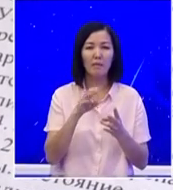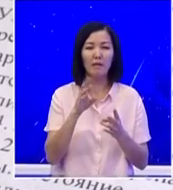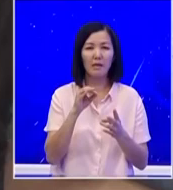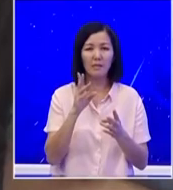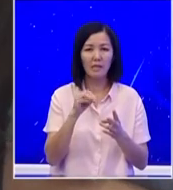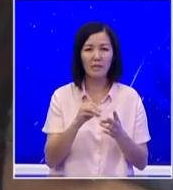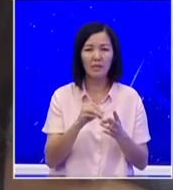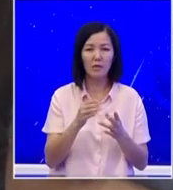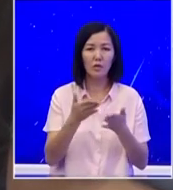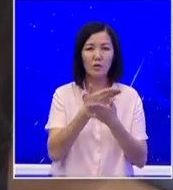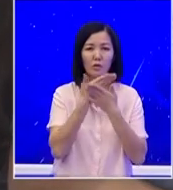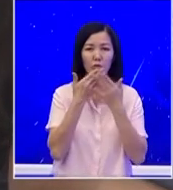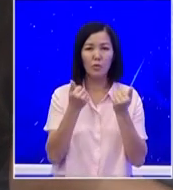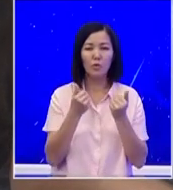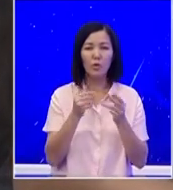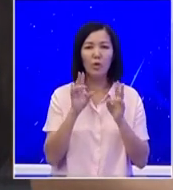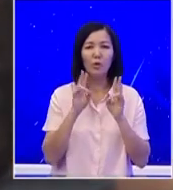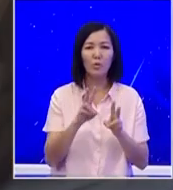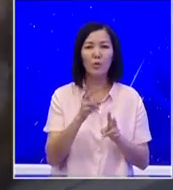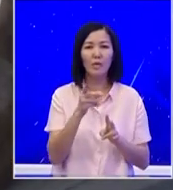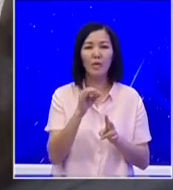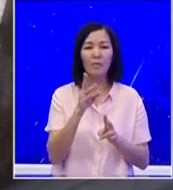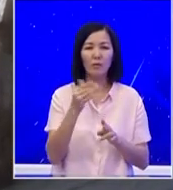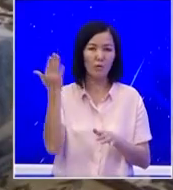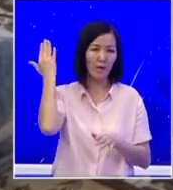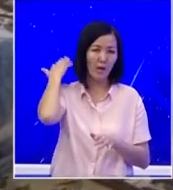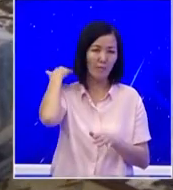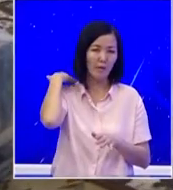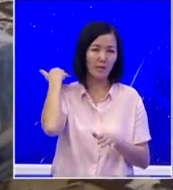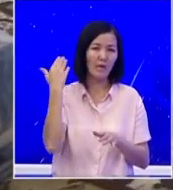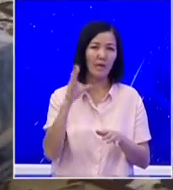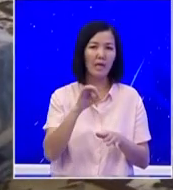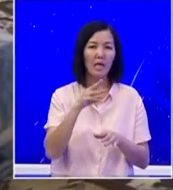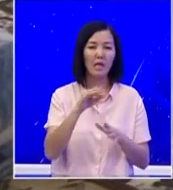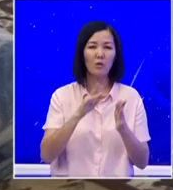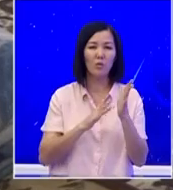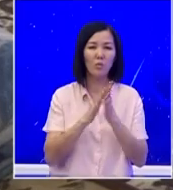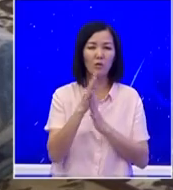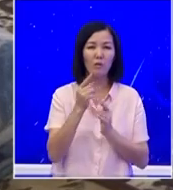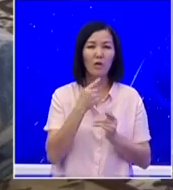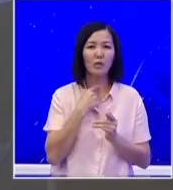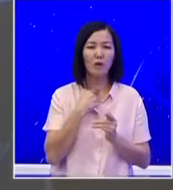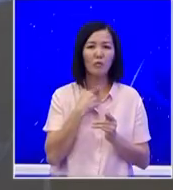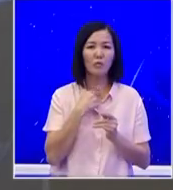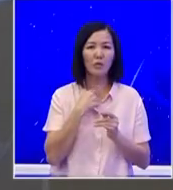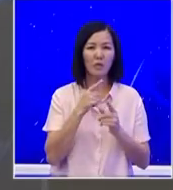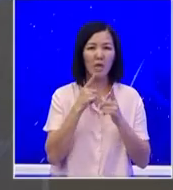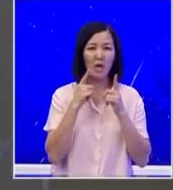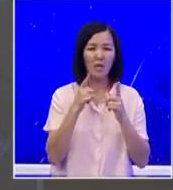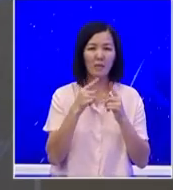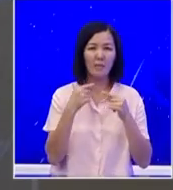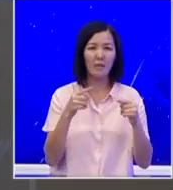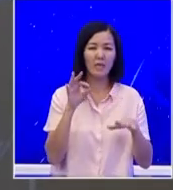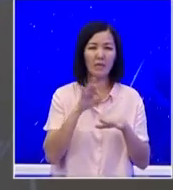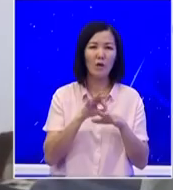метастаздануының жоқтығын дәлелдеген, бірақ гемангиома омыртқаға артық ет өсу, сонымен қатар дауысының қарлығуы сынды өзге